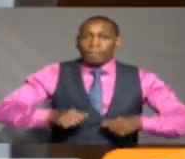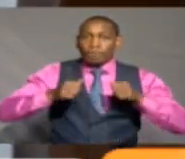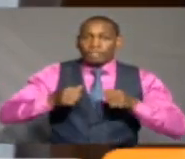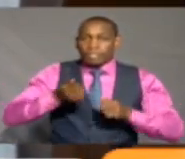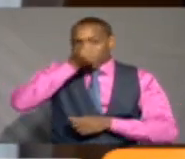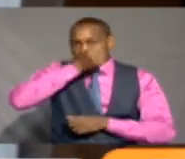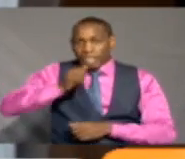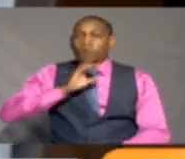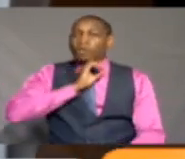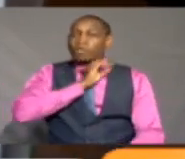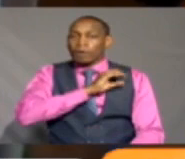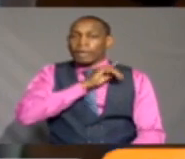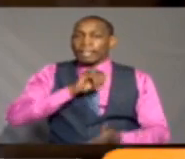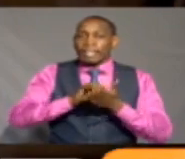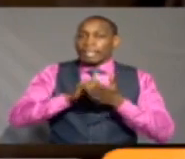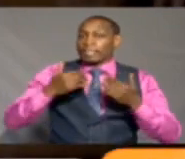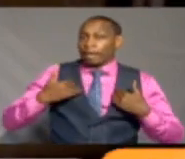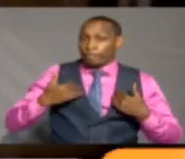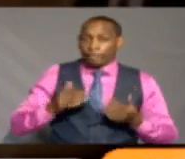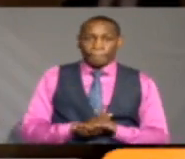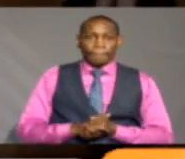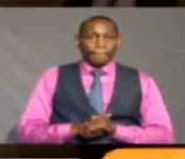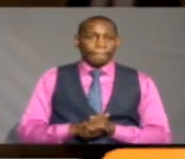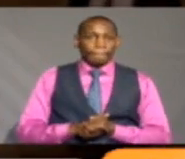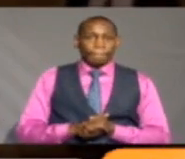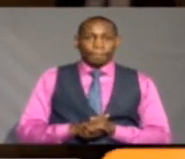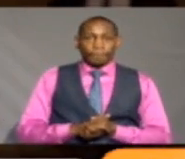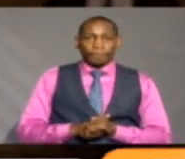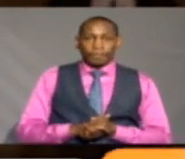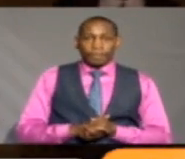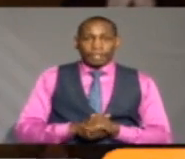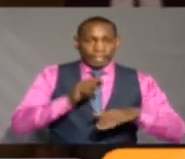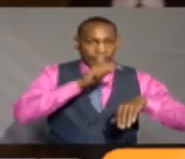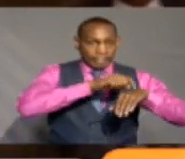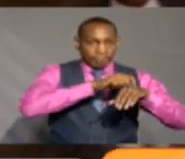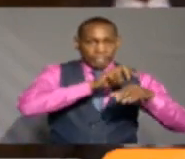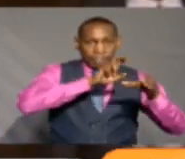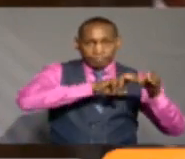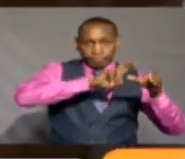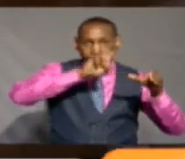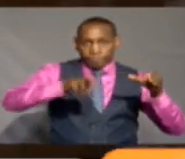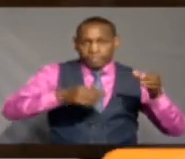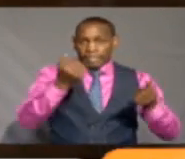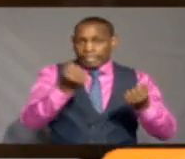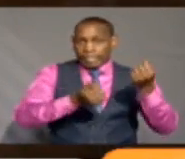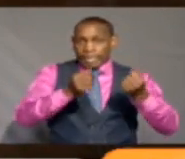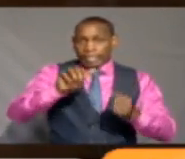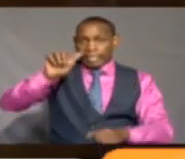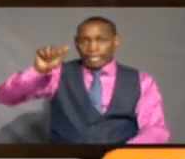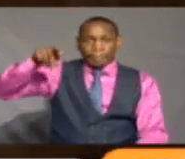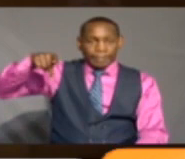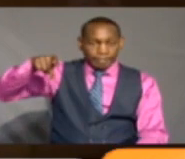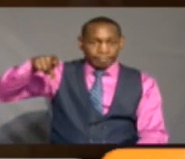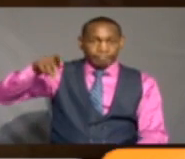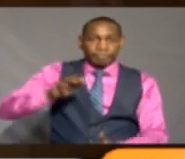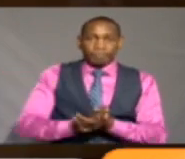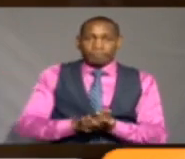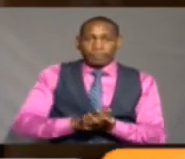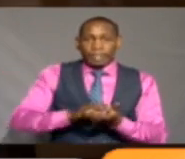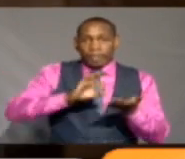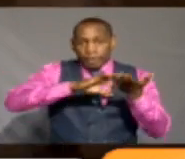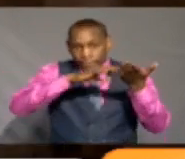malalamiko ya kiafya aliyokuwa nayo. Na wakati nilikuwa natoka na shuka kwa Land Cruiser AP,